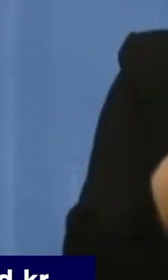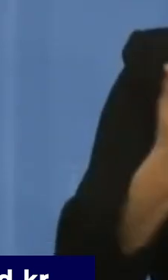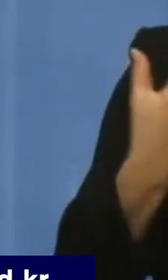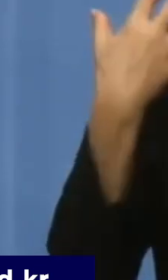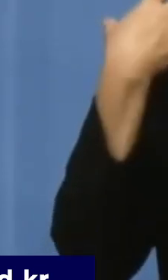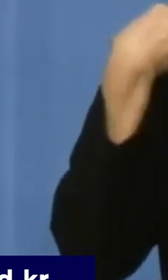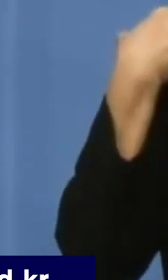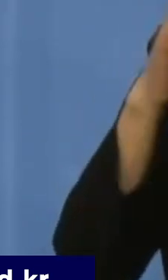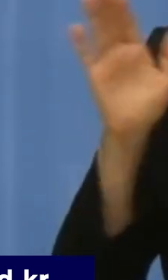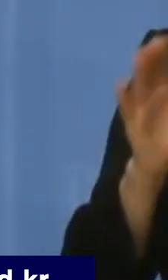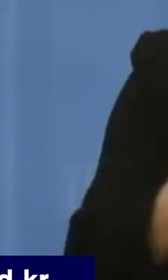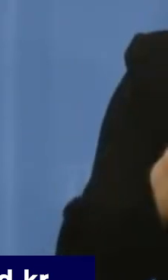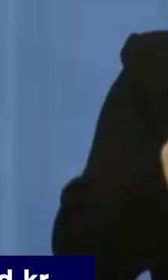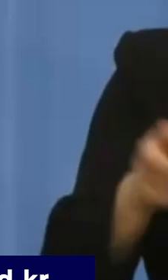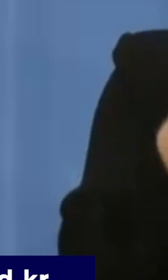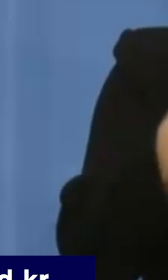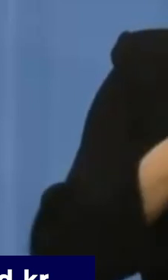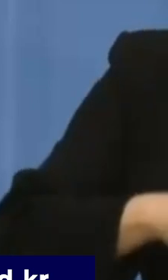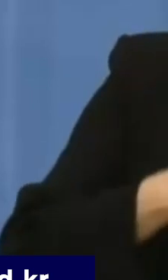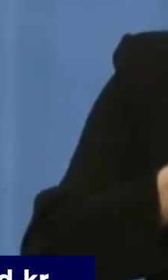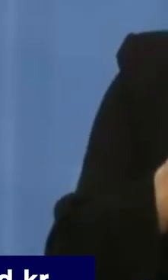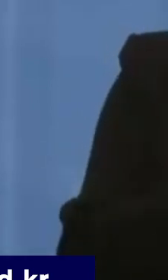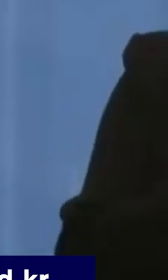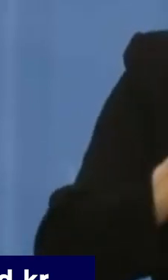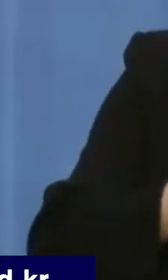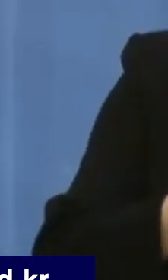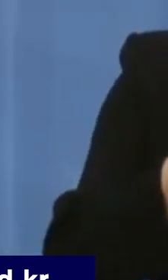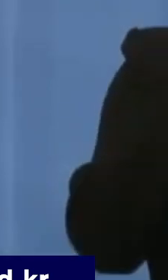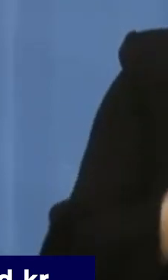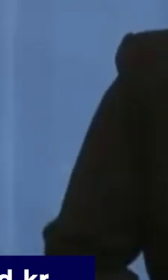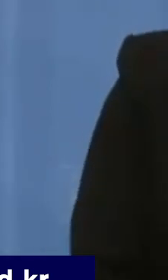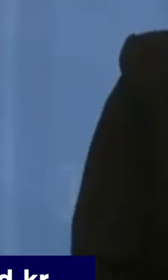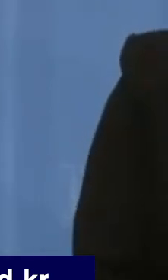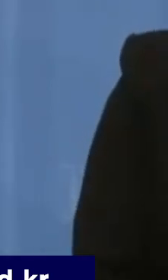의무를 해태하면서 형사법적 정의마저 왜곡되고 있는 현실입니다.